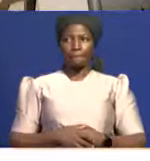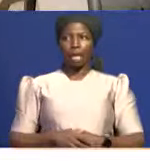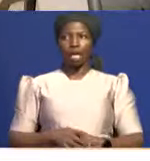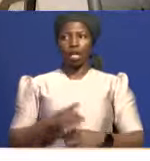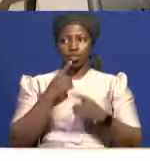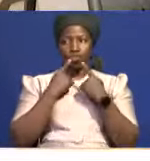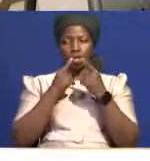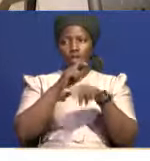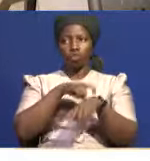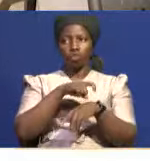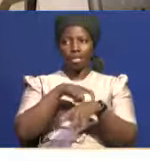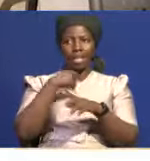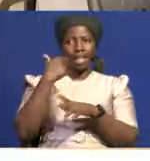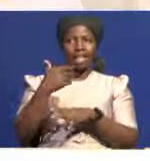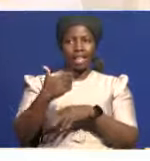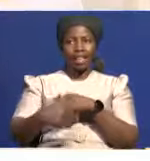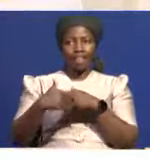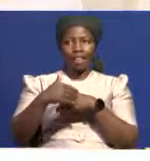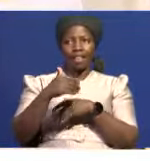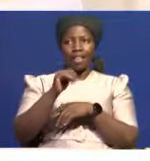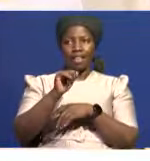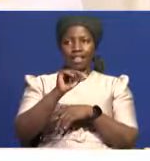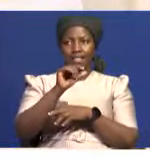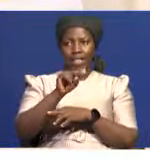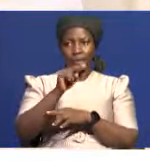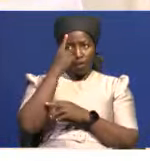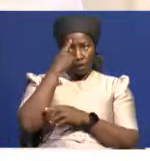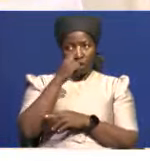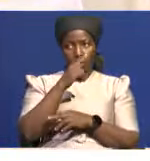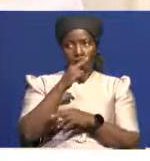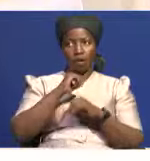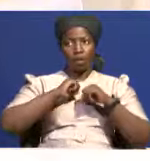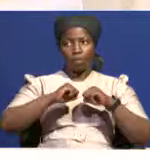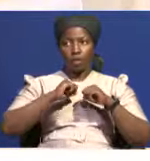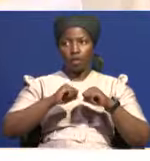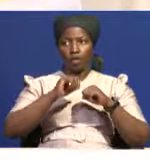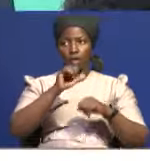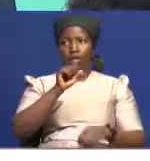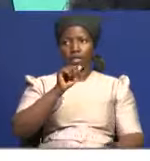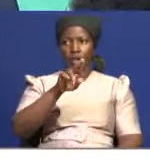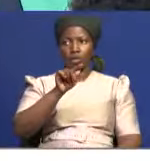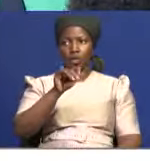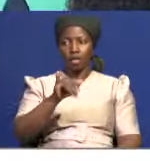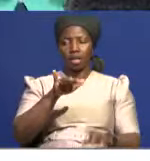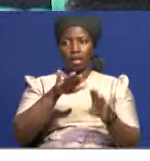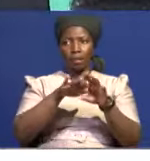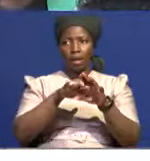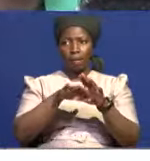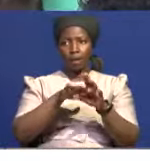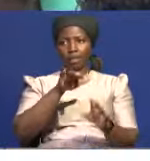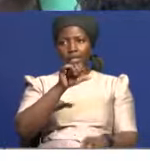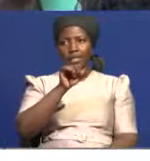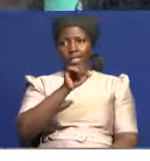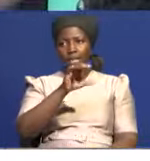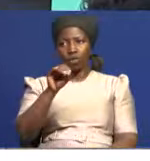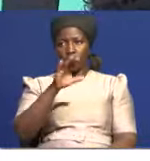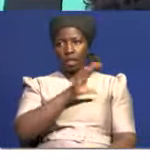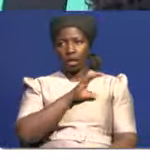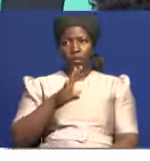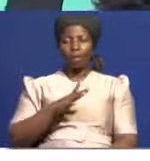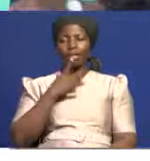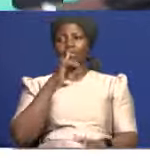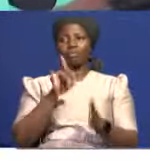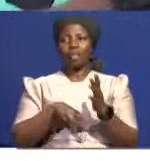Akiongea kwenye mkutano wa kila mwaka wa wajumbe wa chama cha akiba na mikopo cha Sauti jijini Nairobi, kamishna huyo wa vyama vya ushirika alisema